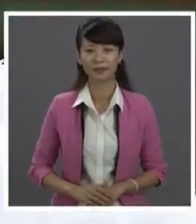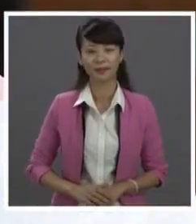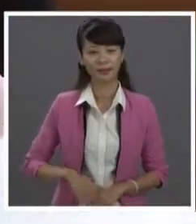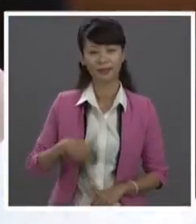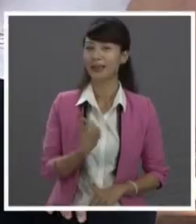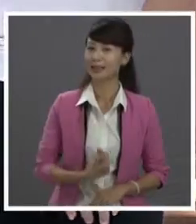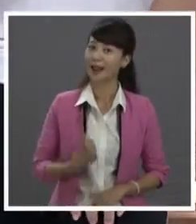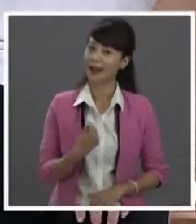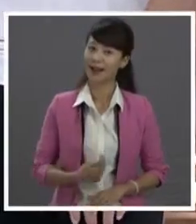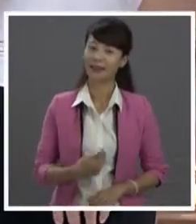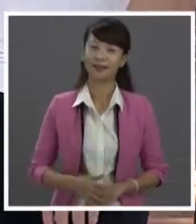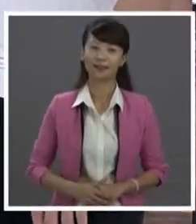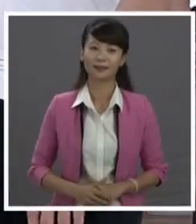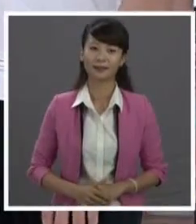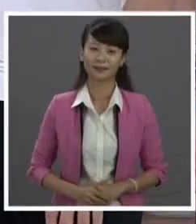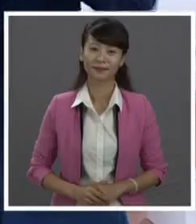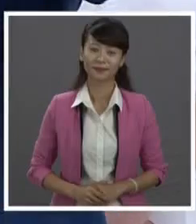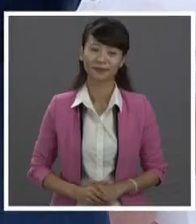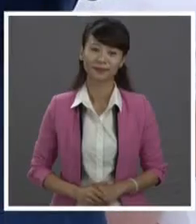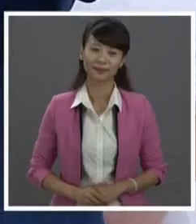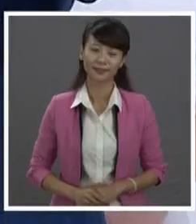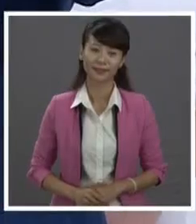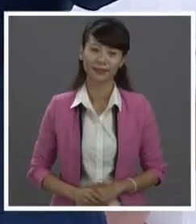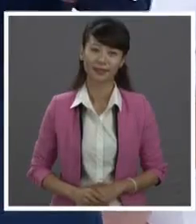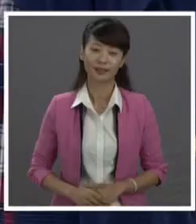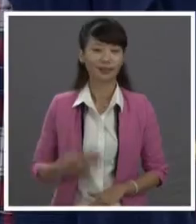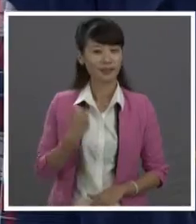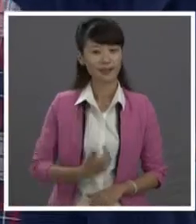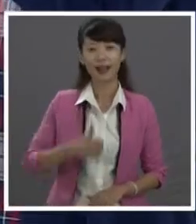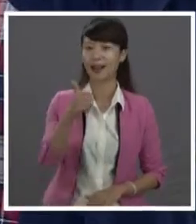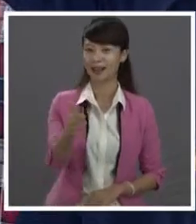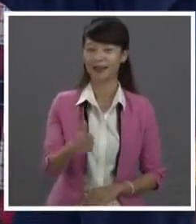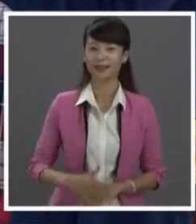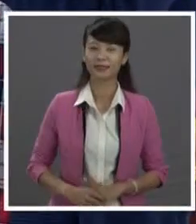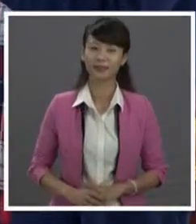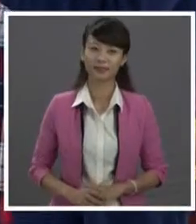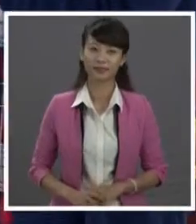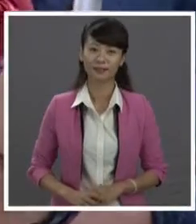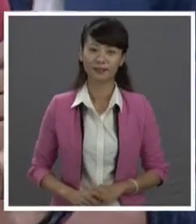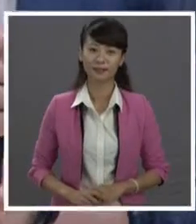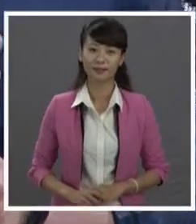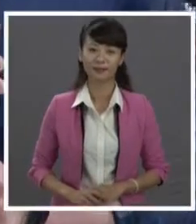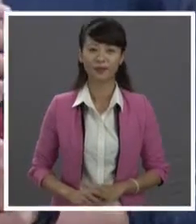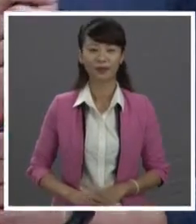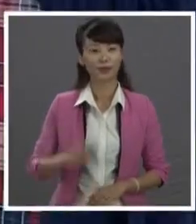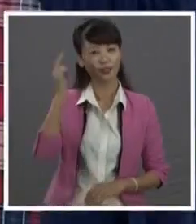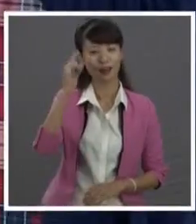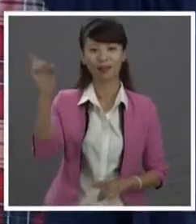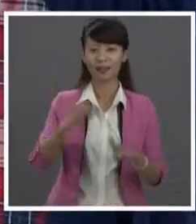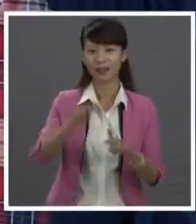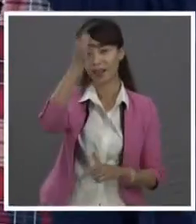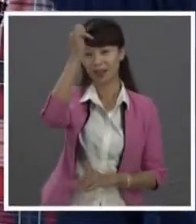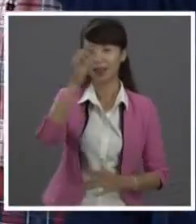的。 心里要凉的。 破开，这是善良的意思。 我倒是知道一个医疗的手语啊，就是医生在手术房里